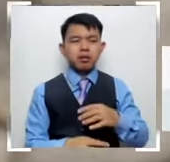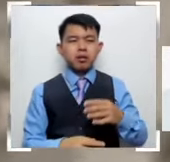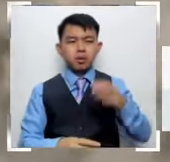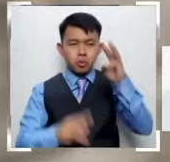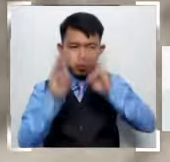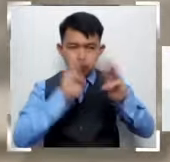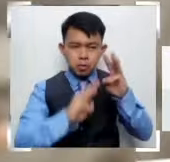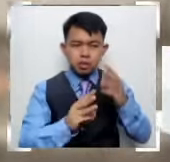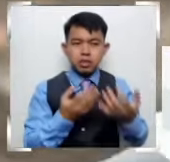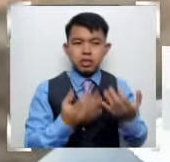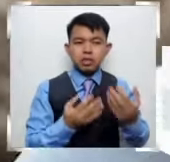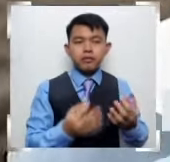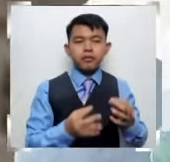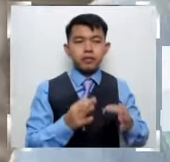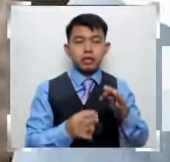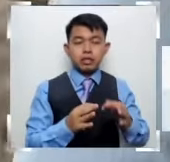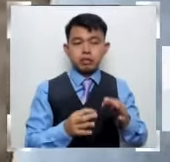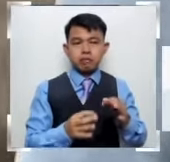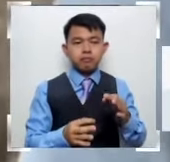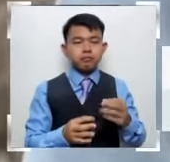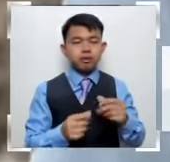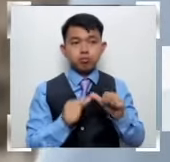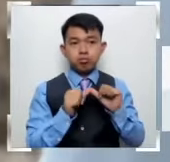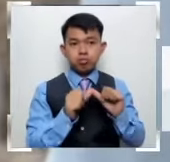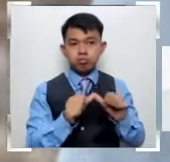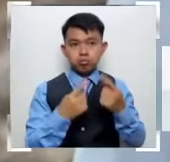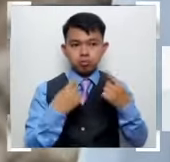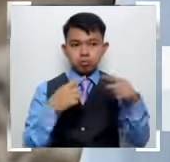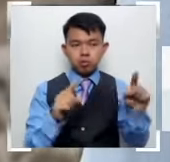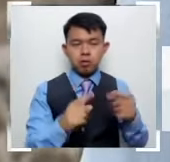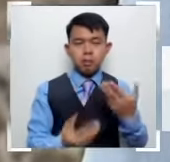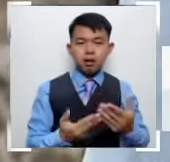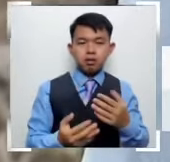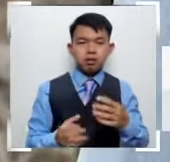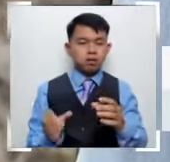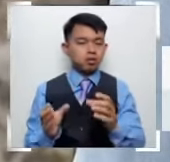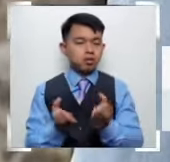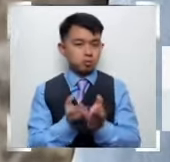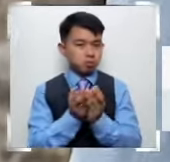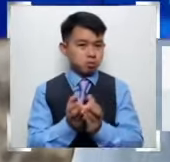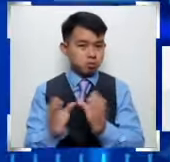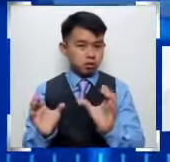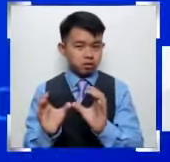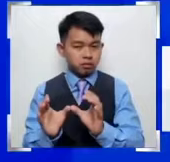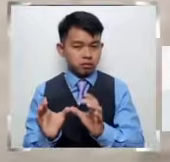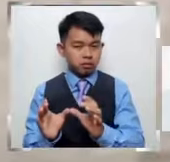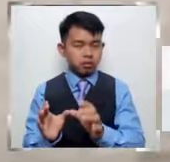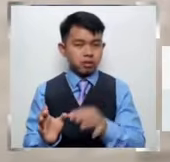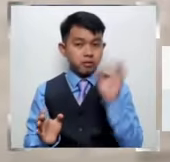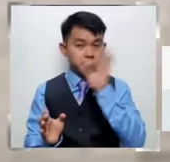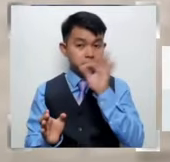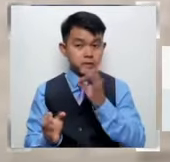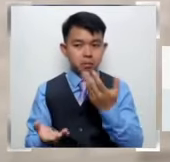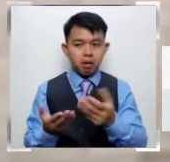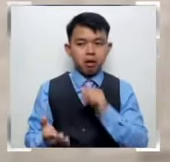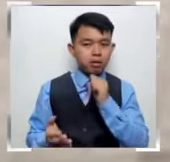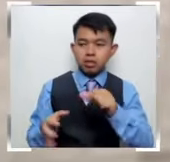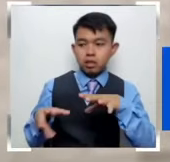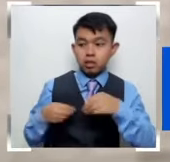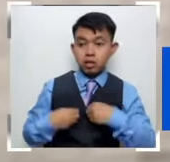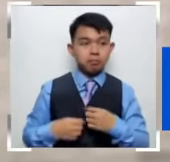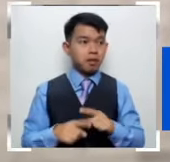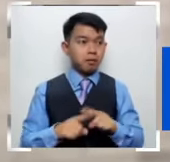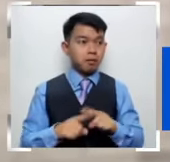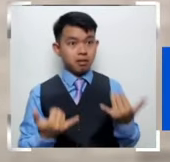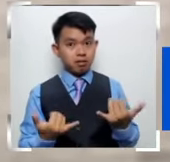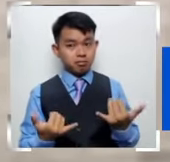Commission na hindi kilalanin ang seafarer certificate ng mga Pilipino dahil sa iba't ibang issue. Pero ngayon... Lalo na ngayon, wala ka ng